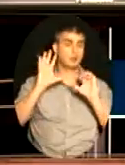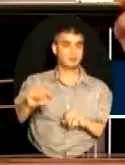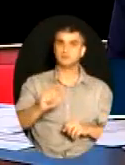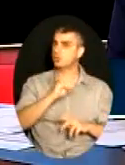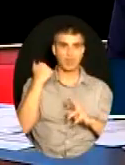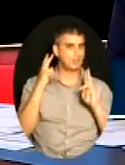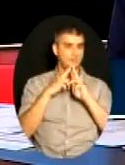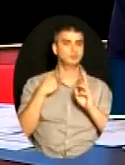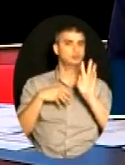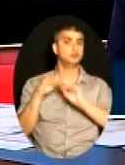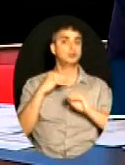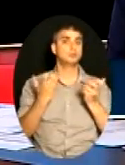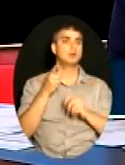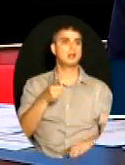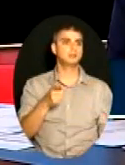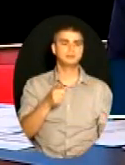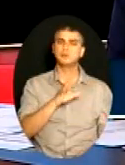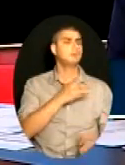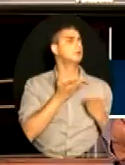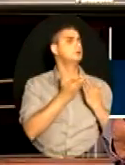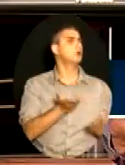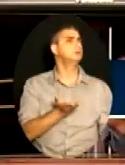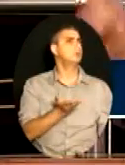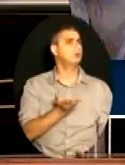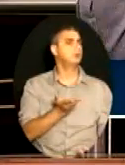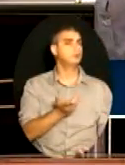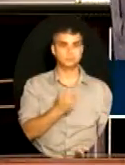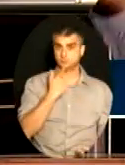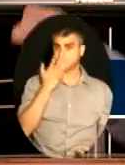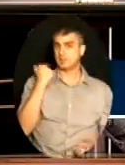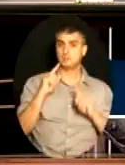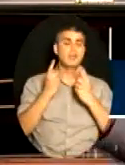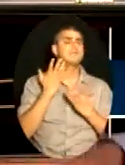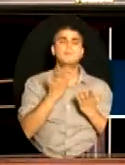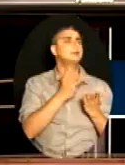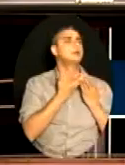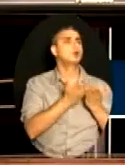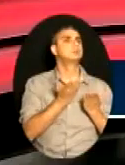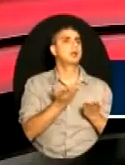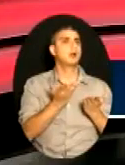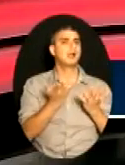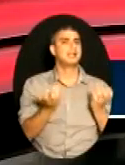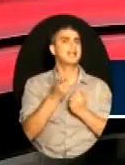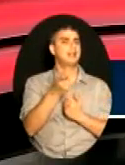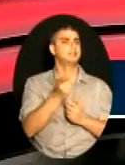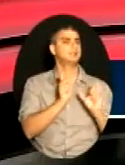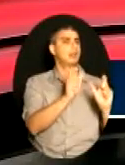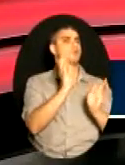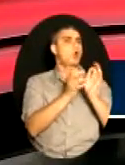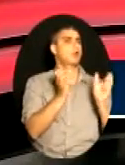היה מפגש, השתמשנו בכלי הזה, והוא הוגשו כתבי אישום. היה מקרה נוסף. במה תורם הכלי הזה?